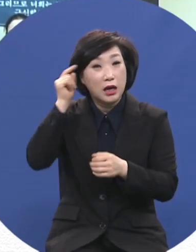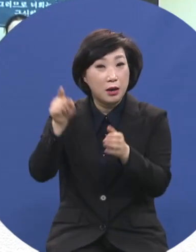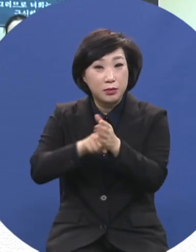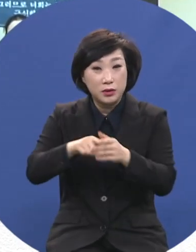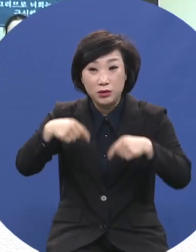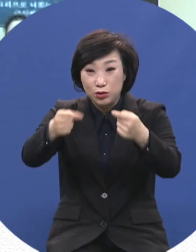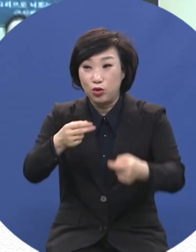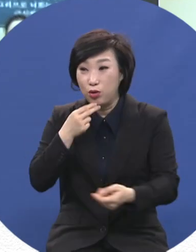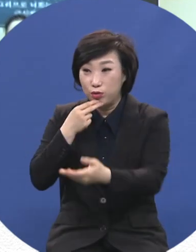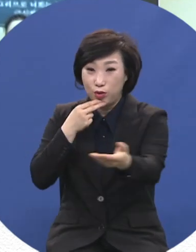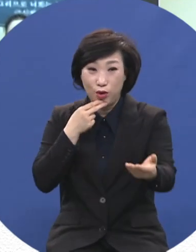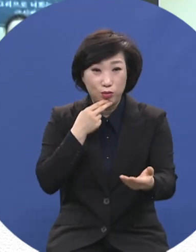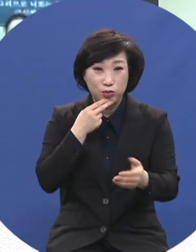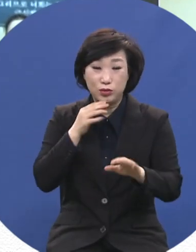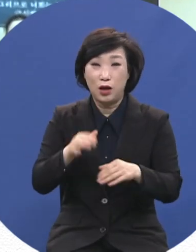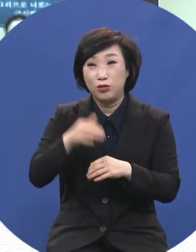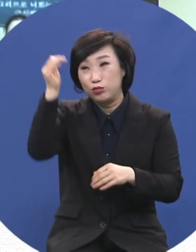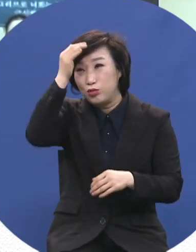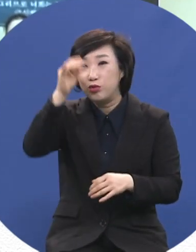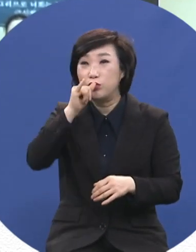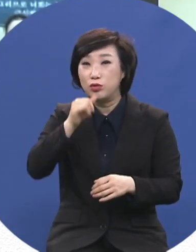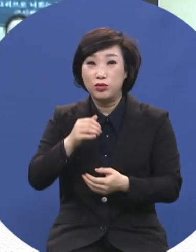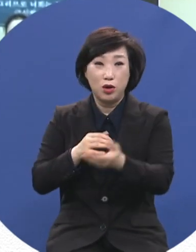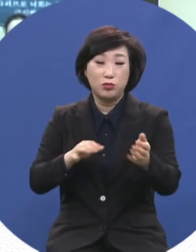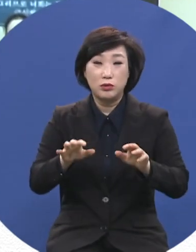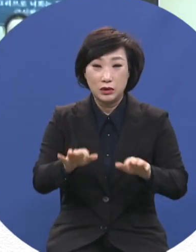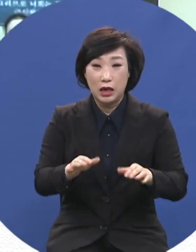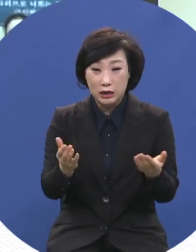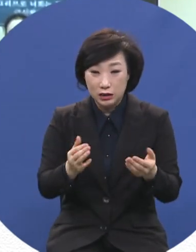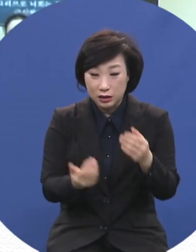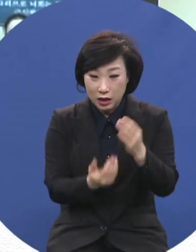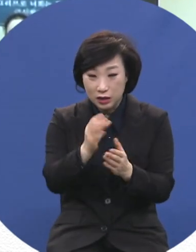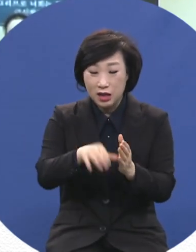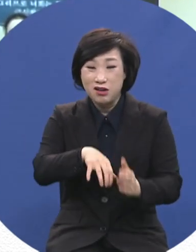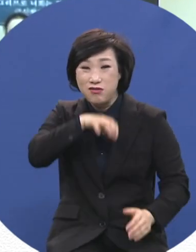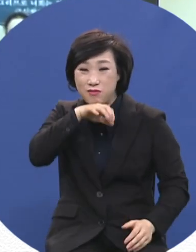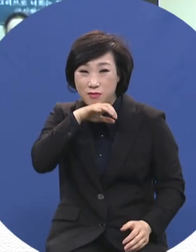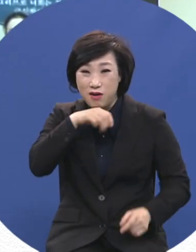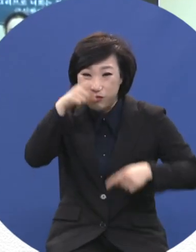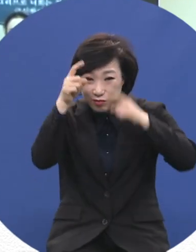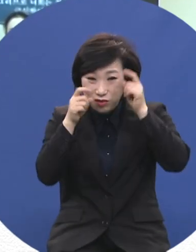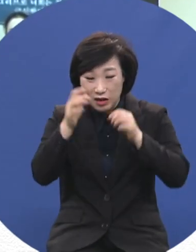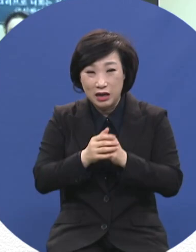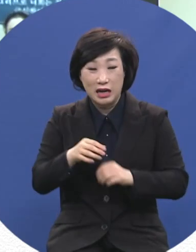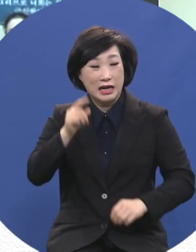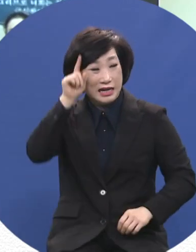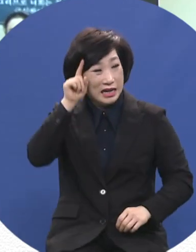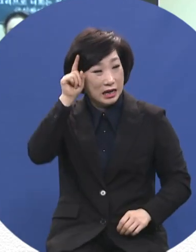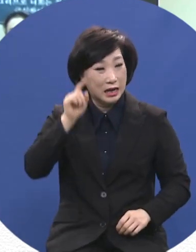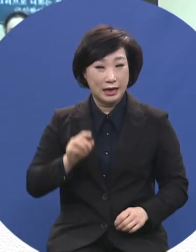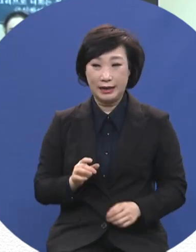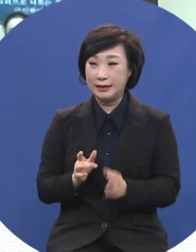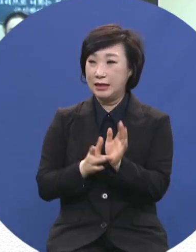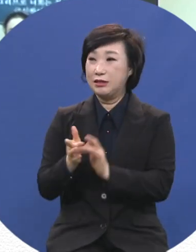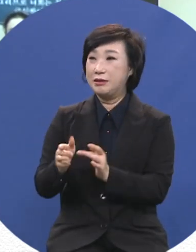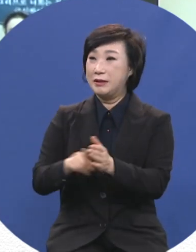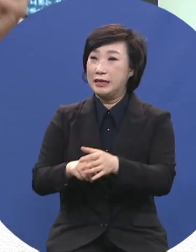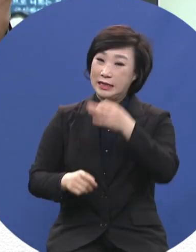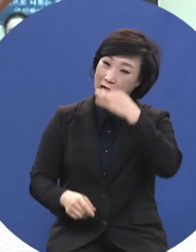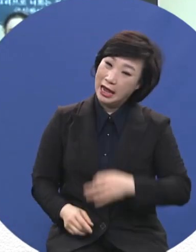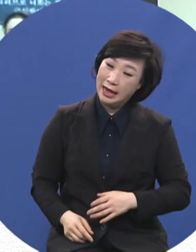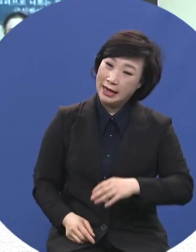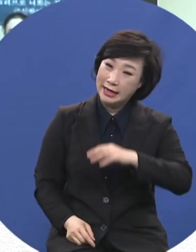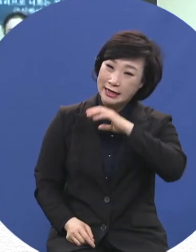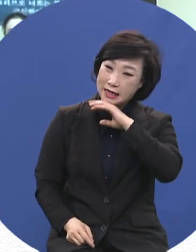못해서 여러분들이 원망하고 불평하고 짜증내고 뭐 예수 믿기 이렇게 힘드냐